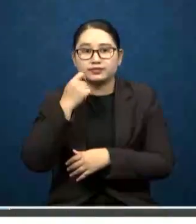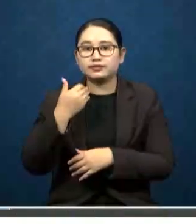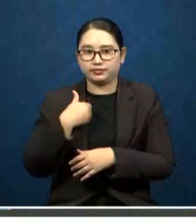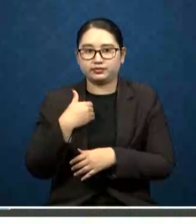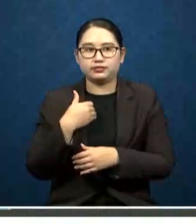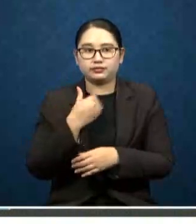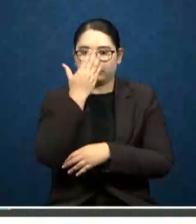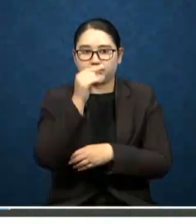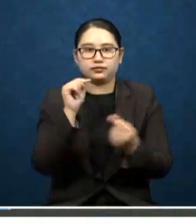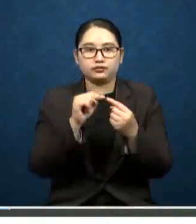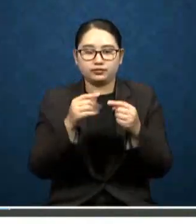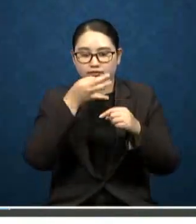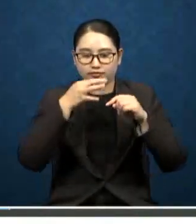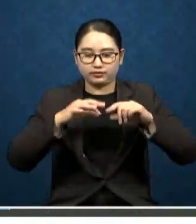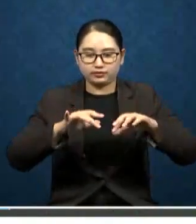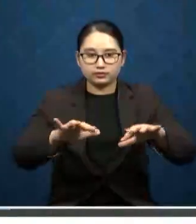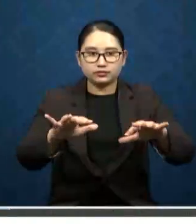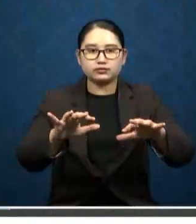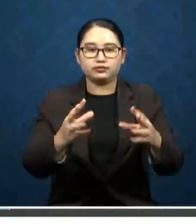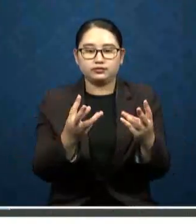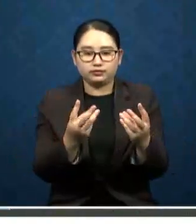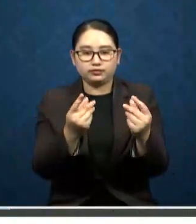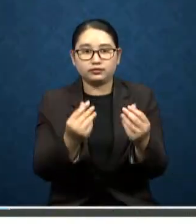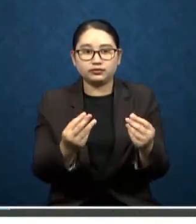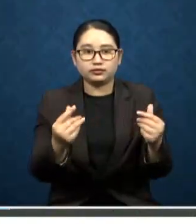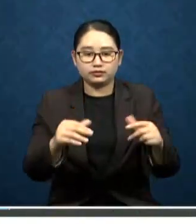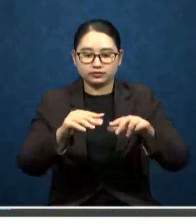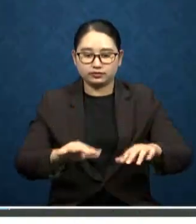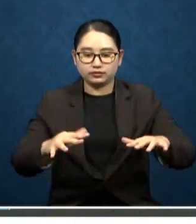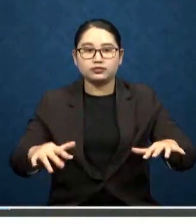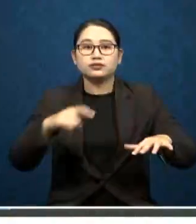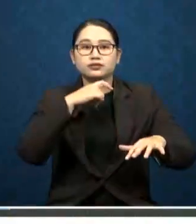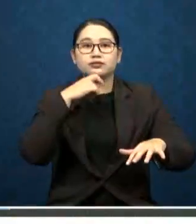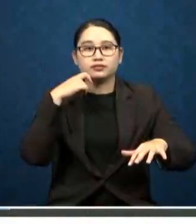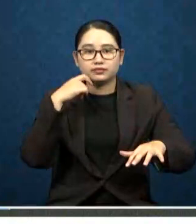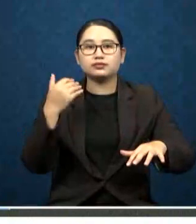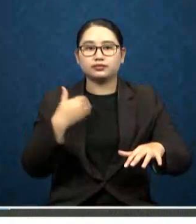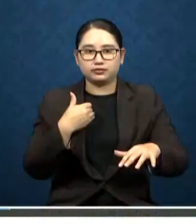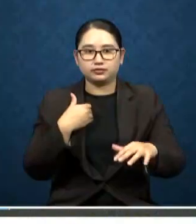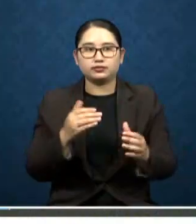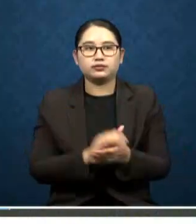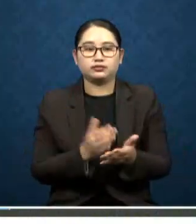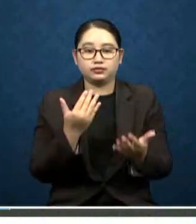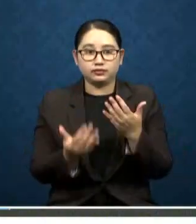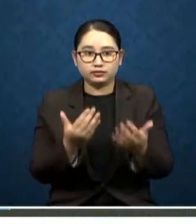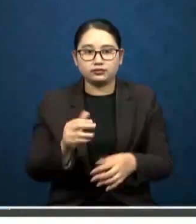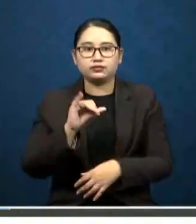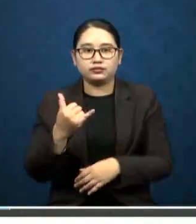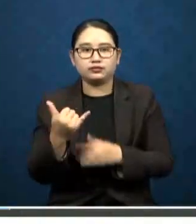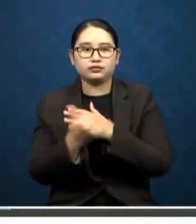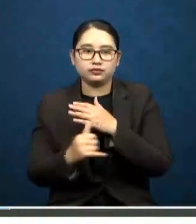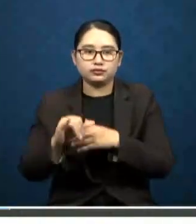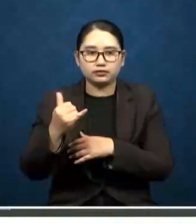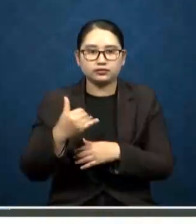เขาเป็นทะเลทรายเขาอยู่ในดินแดนที่แห้งแล้งหรือบางประเทศเต็มไป